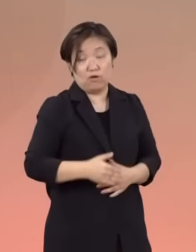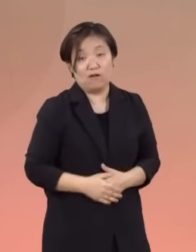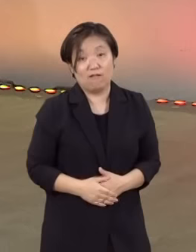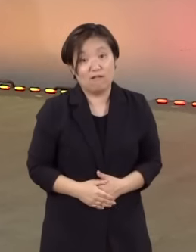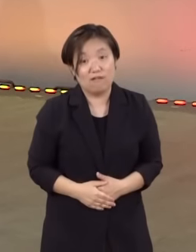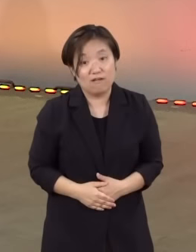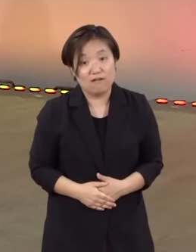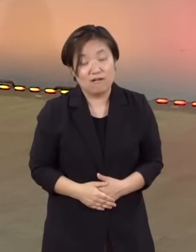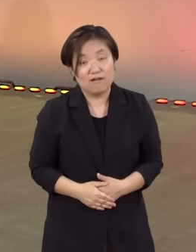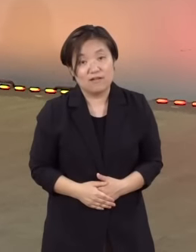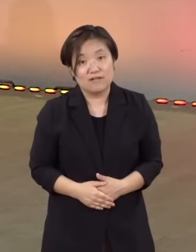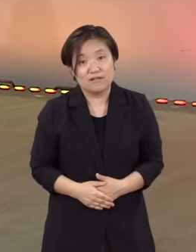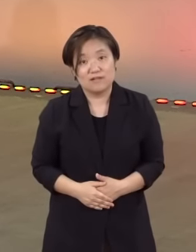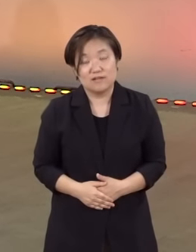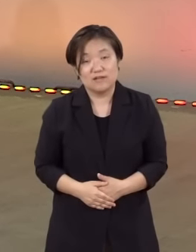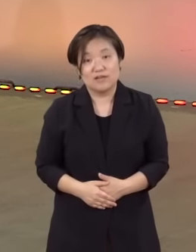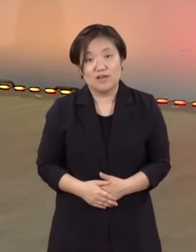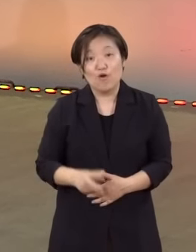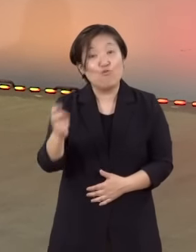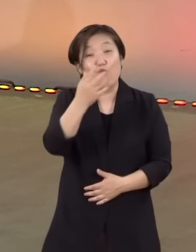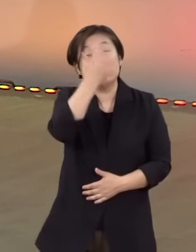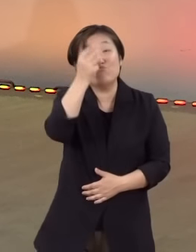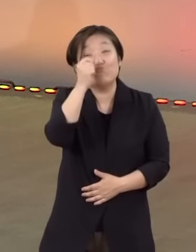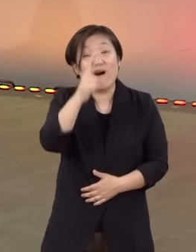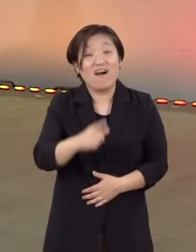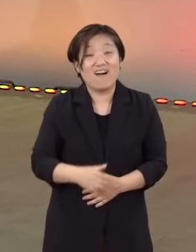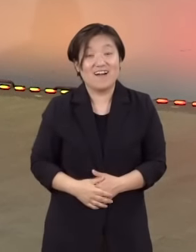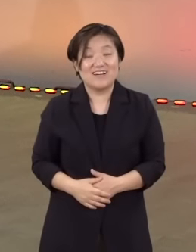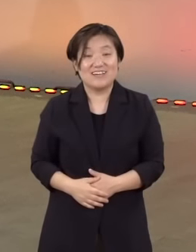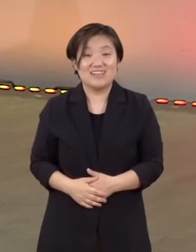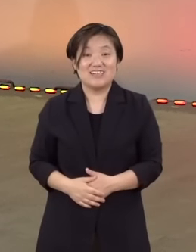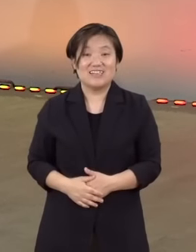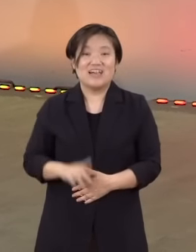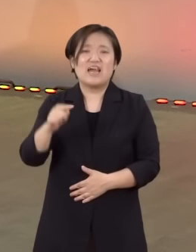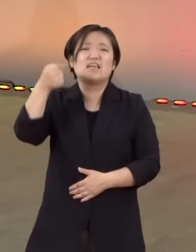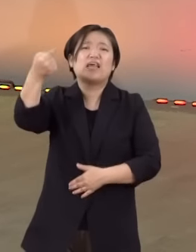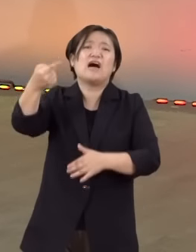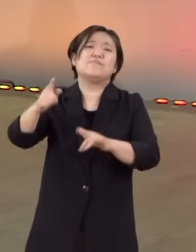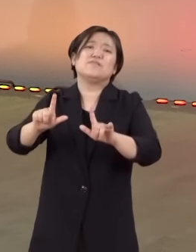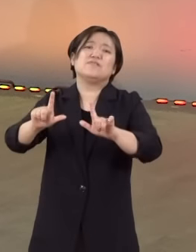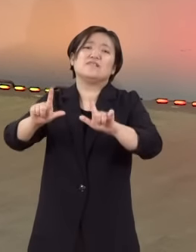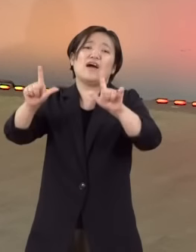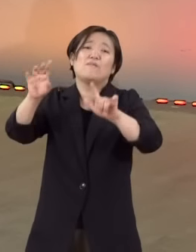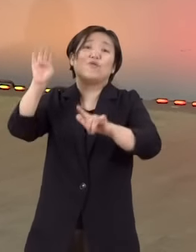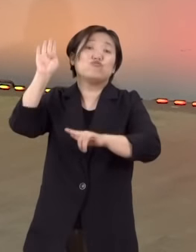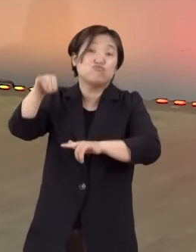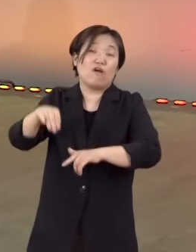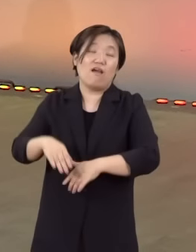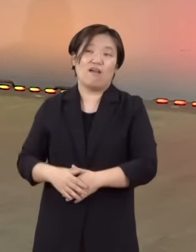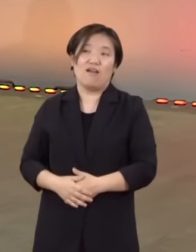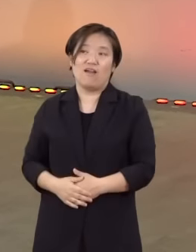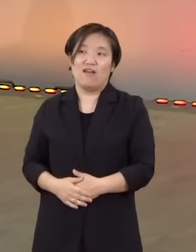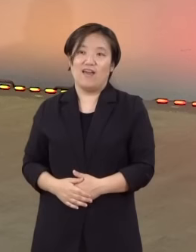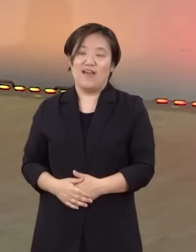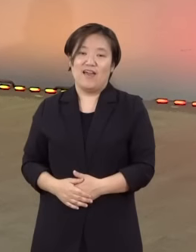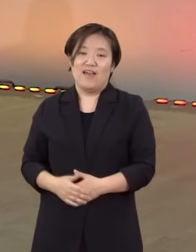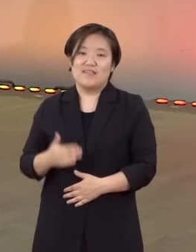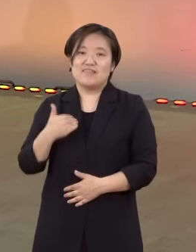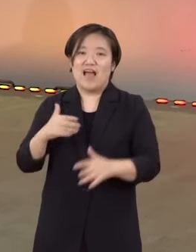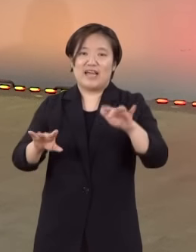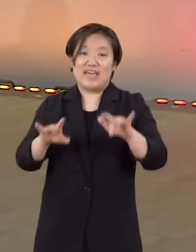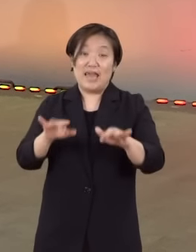주었습니다 그리고 꿈이 깼는데 그다음 날인가 며칠 뒤에 PCR 게임